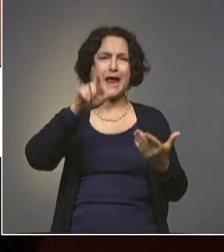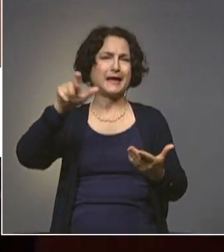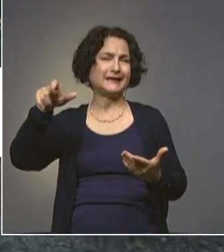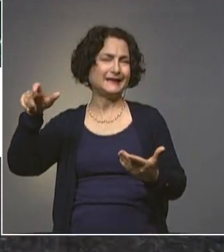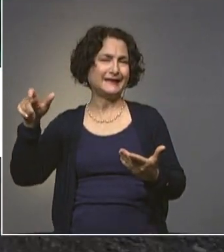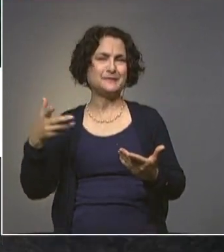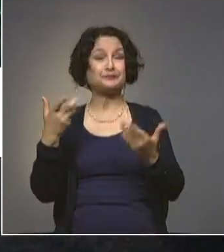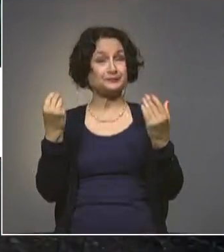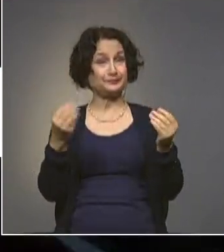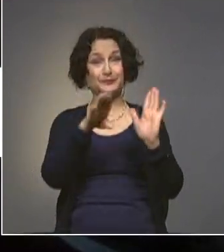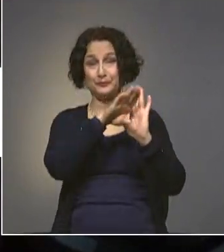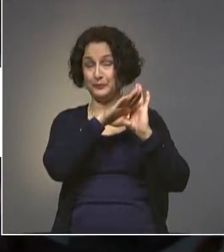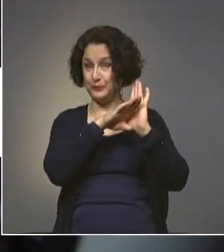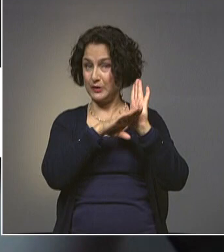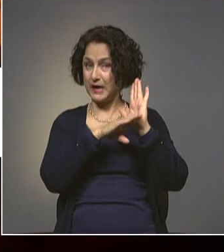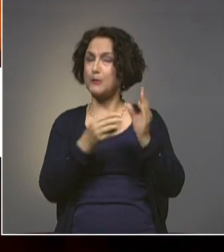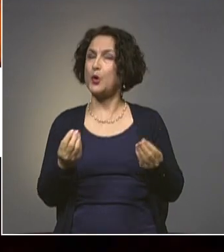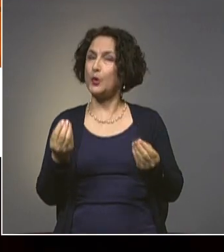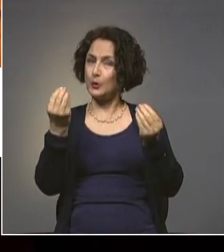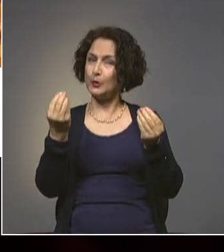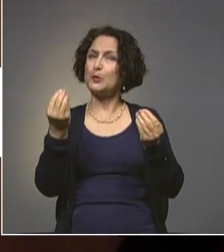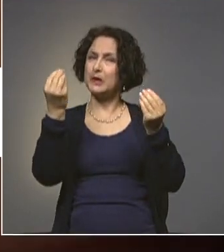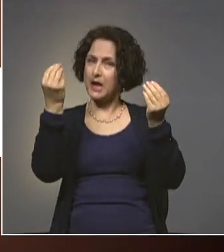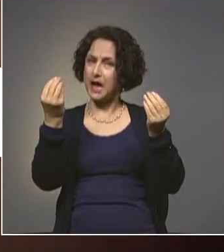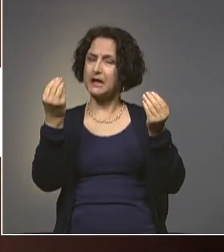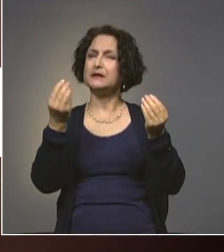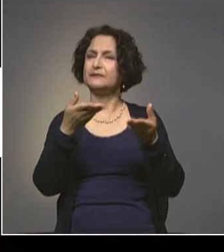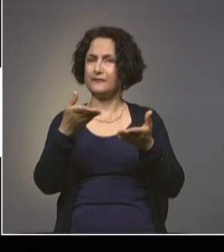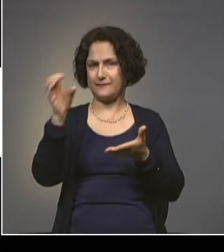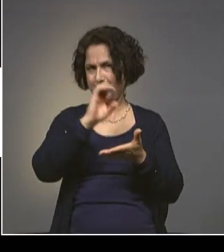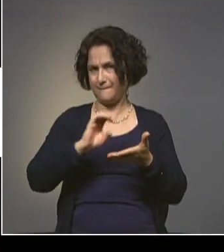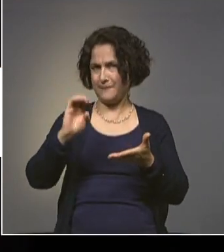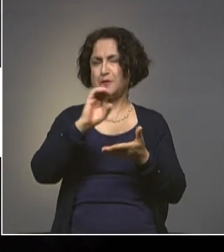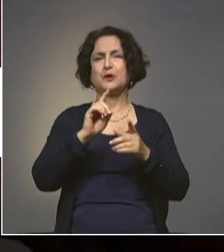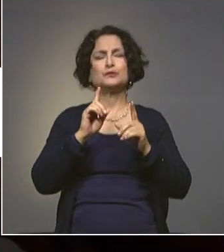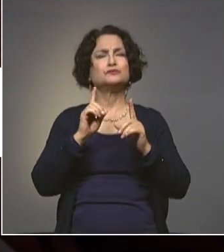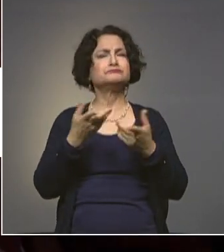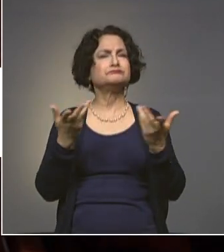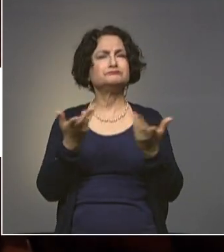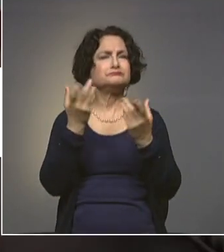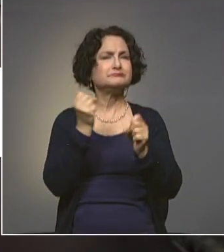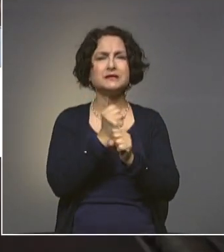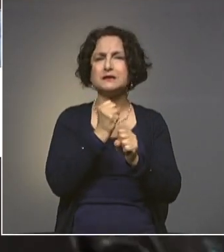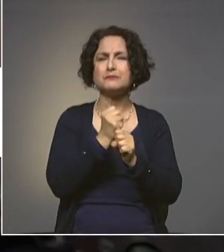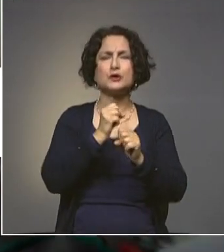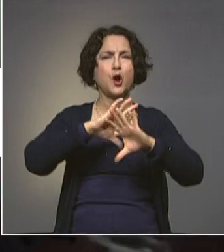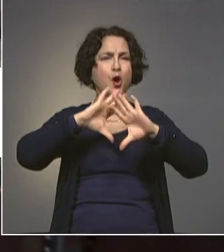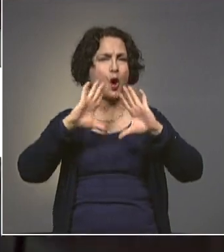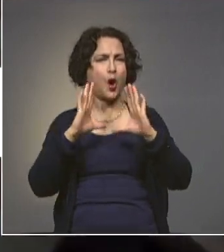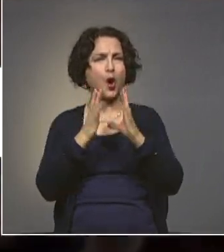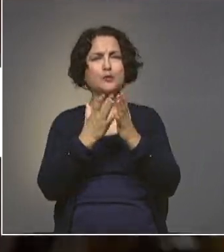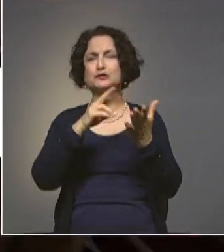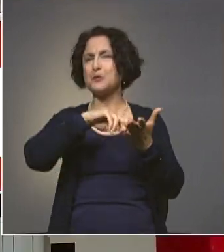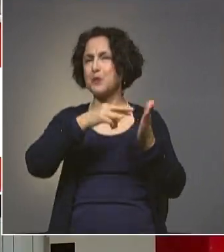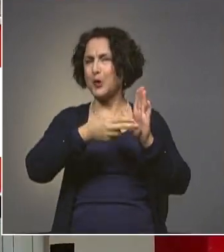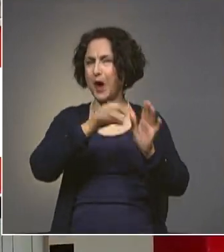всички университети, да имаме свободно движение на учени, които да работят по общи проекти, да работят по общи